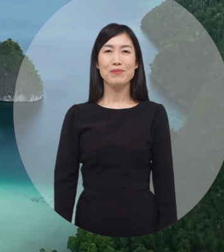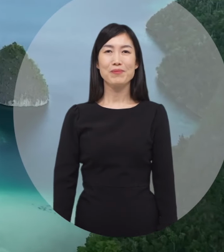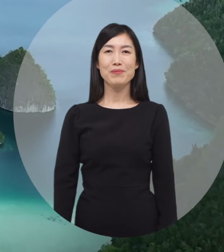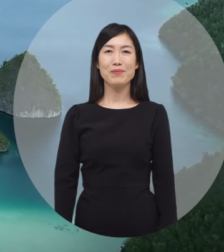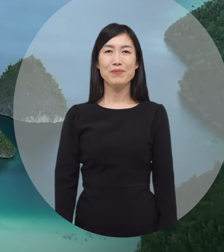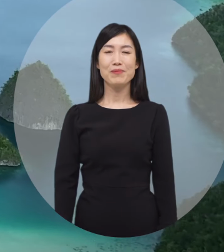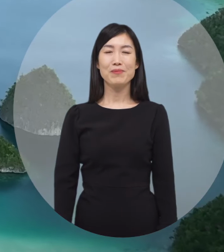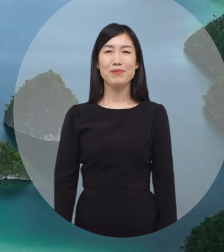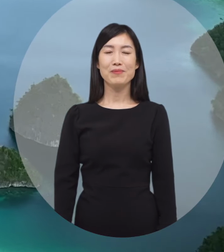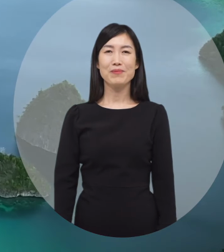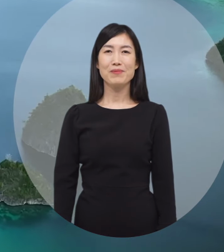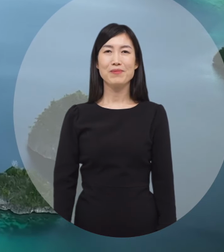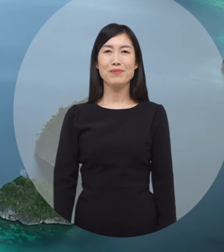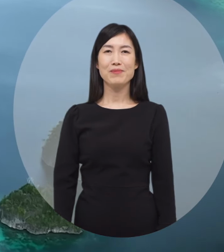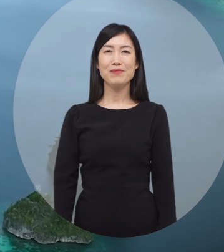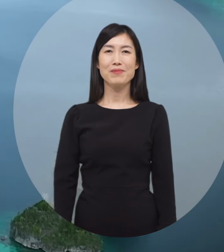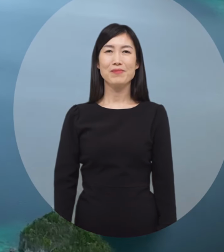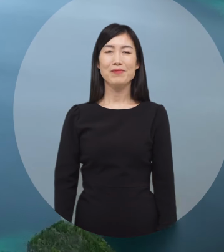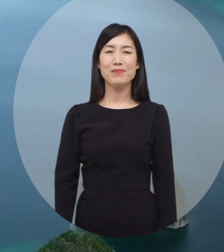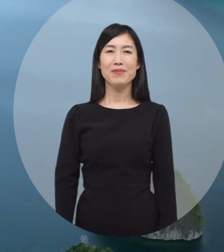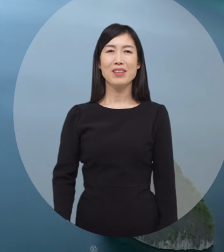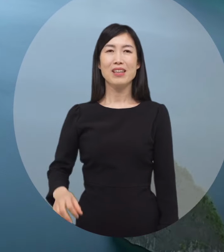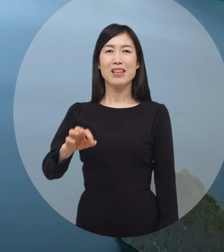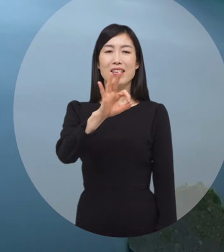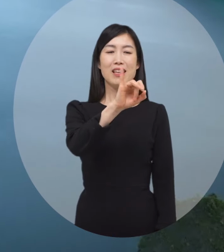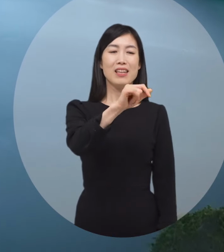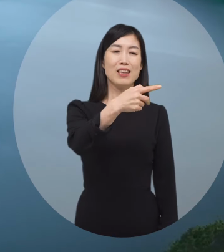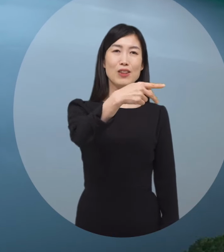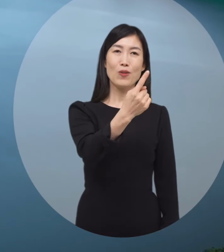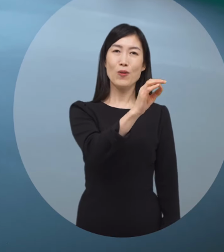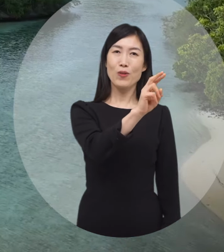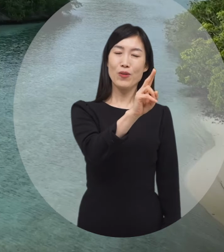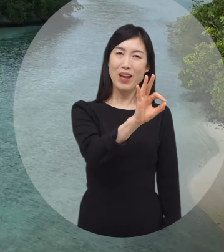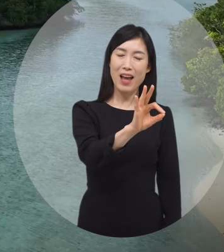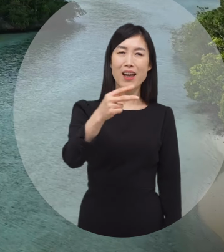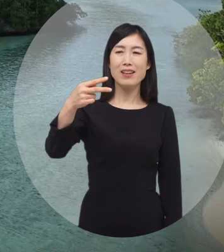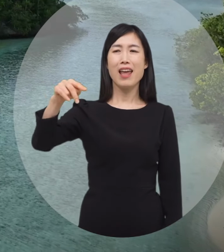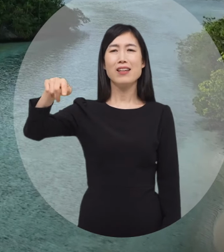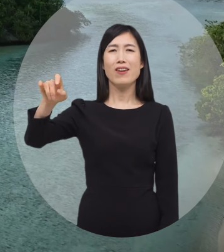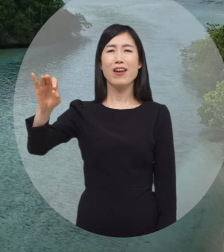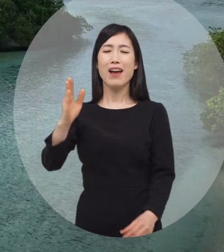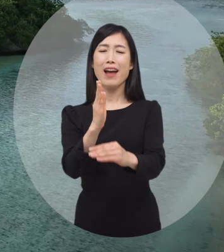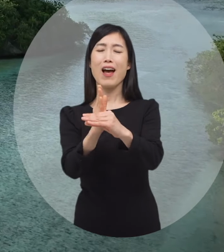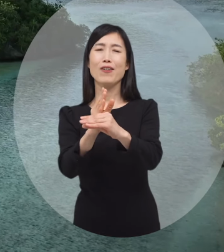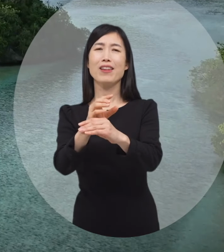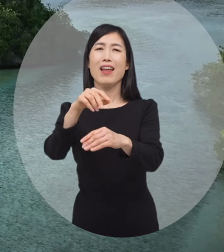인도양과 태평양 사이 적도에 걸쳐 자리하고 있는 섬나라 인도네시아.